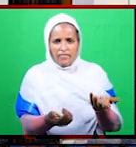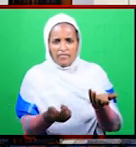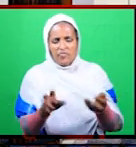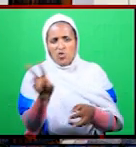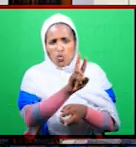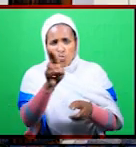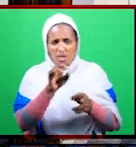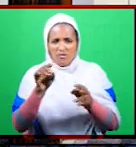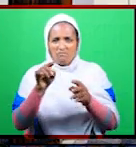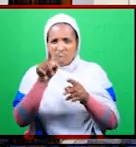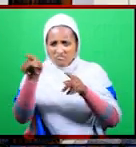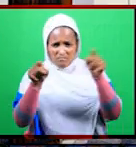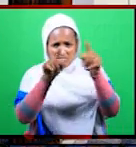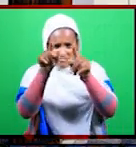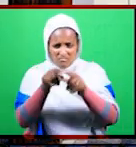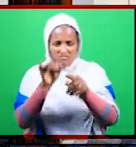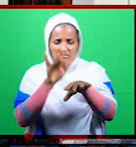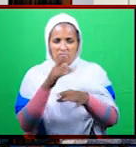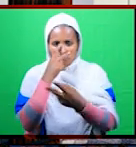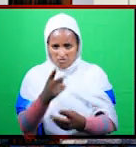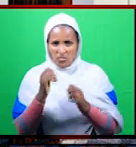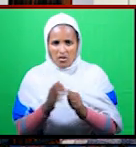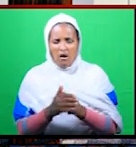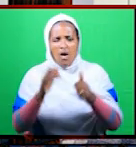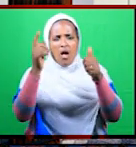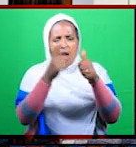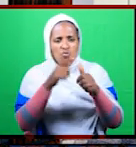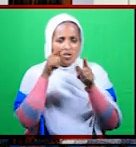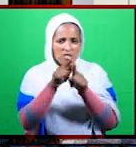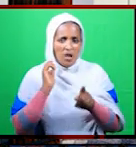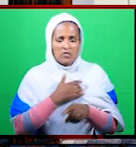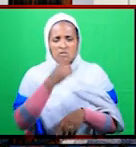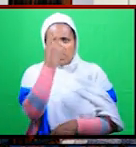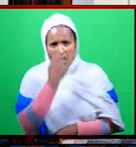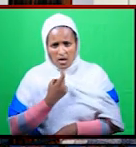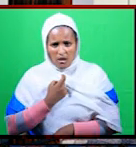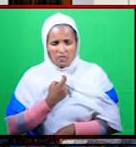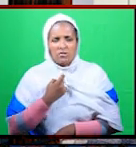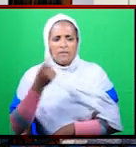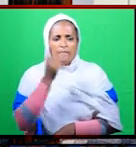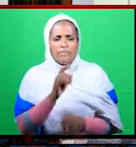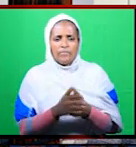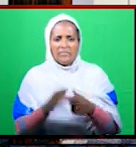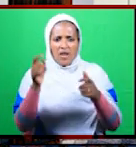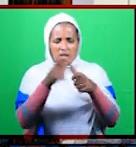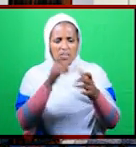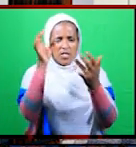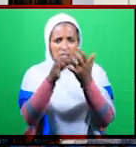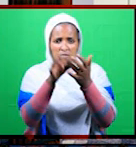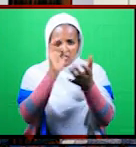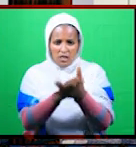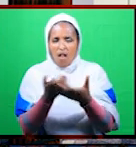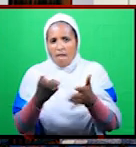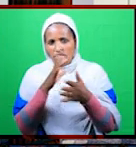አባቶቻችን። ሁለት ጠርዝ የነኩ ጥያቄዎች እዚህ ውስጥ ማየት ይቻላል። አንዷ እህታችን የጠየቀችው